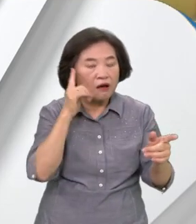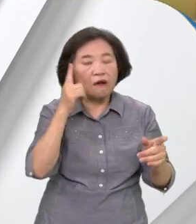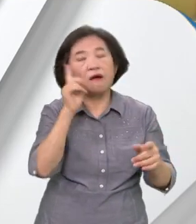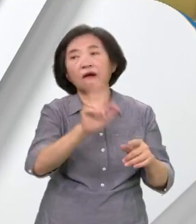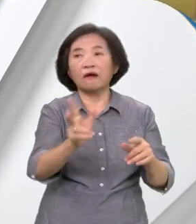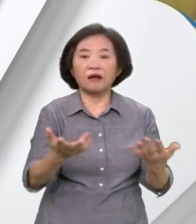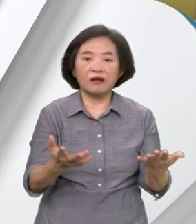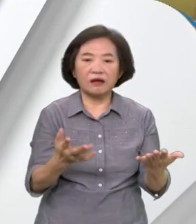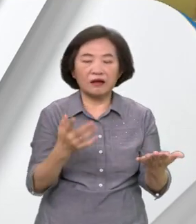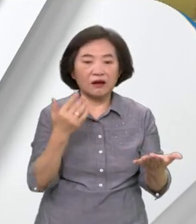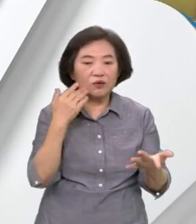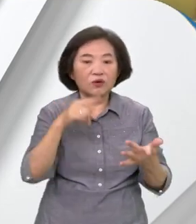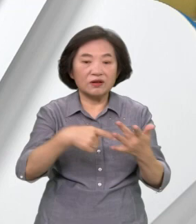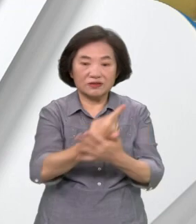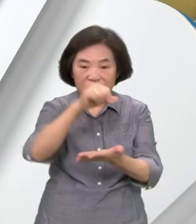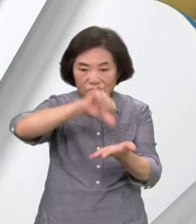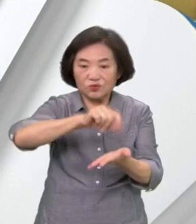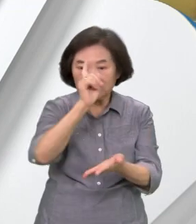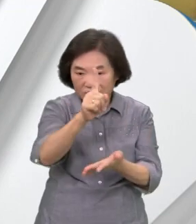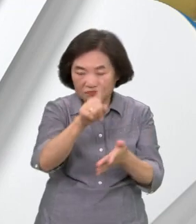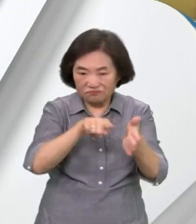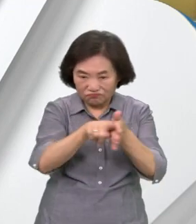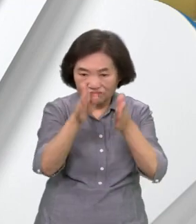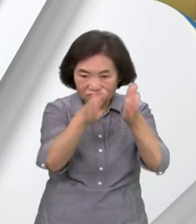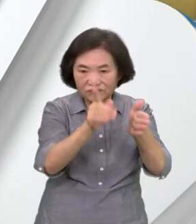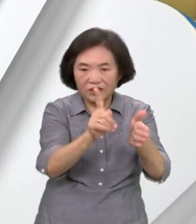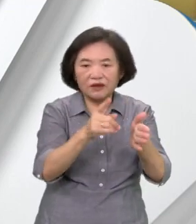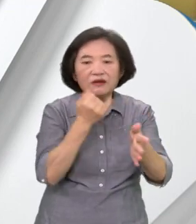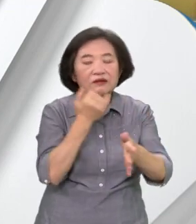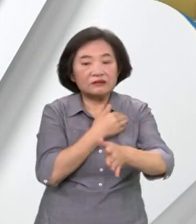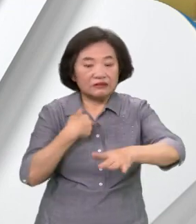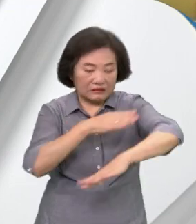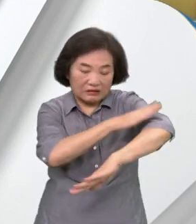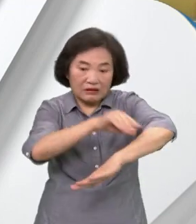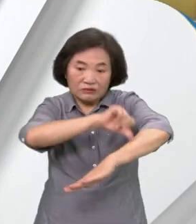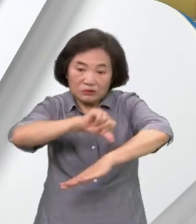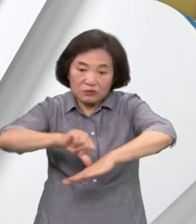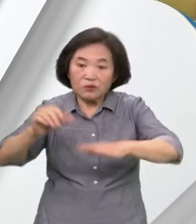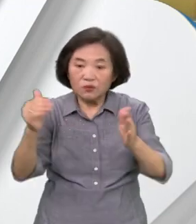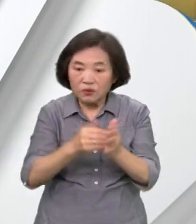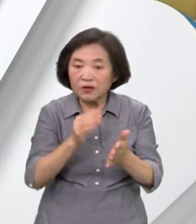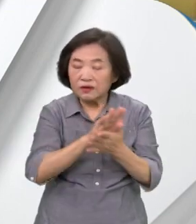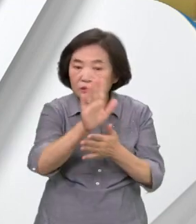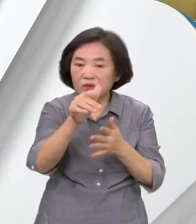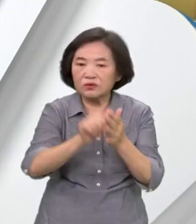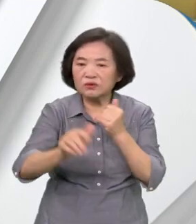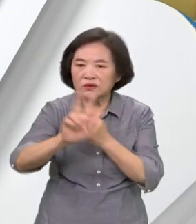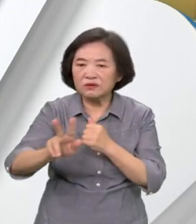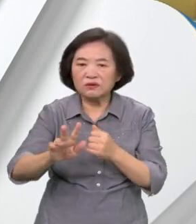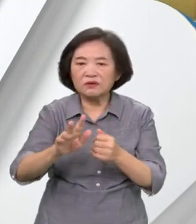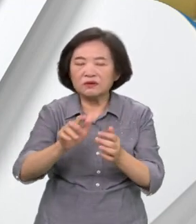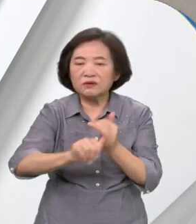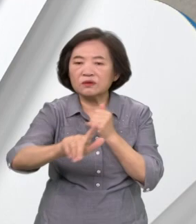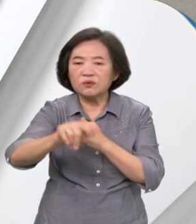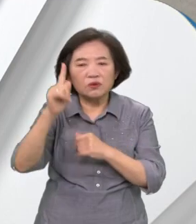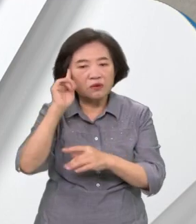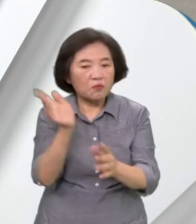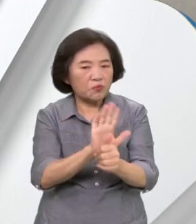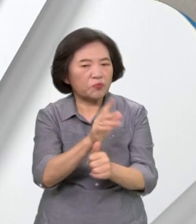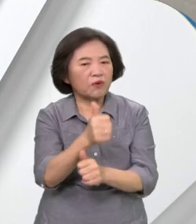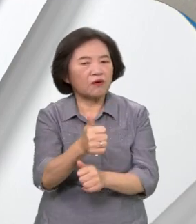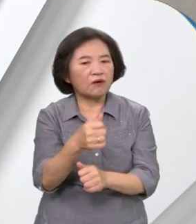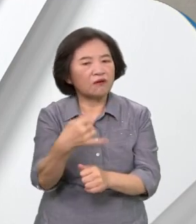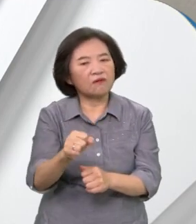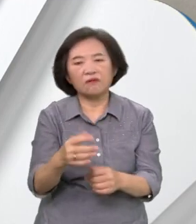一树种的高密度的种植可能会造成栖地单一化的可能性，那对于生物的友善程度就不是那么的高。 在同一